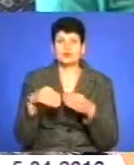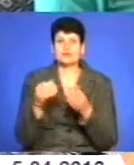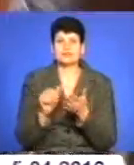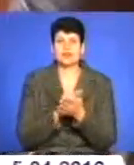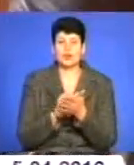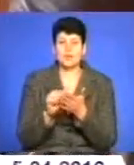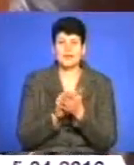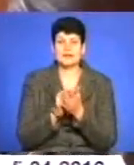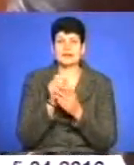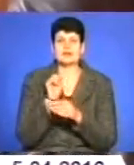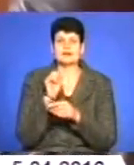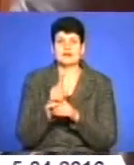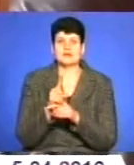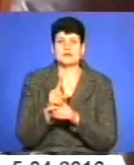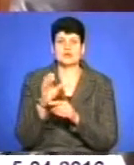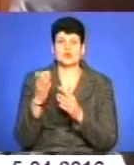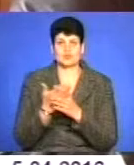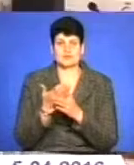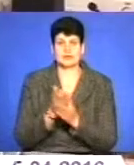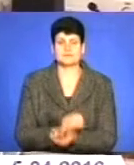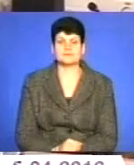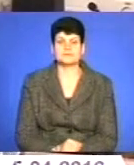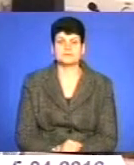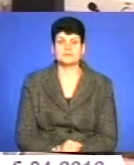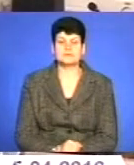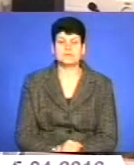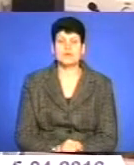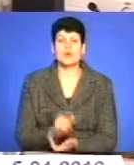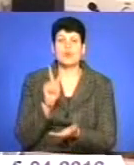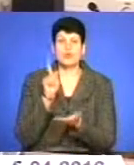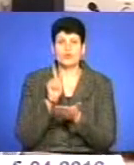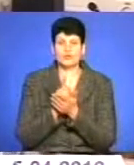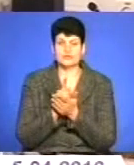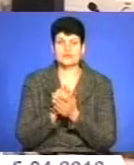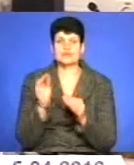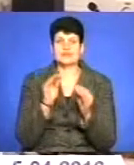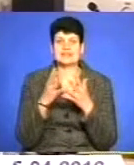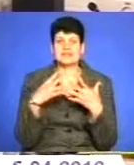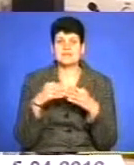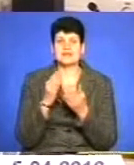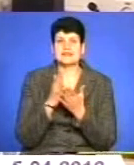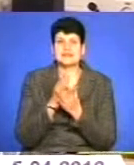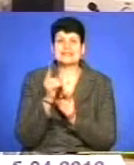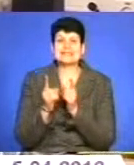на призначення житлової субсидії. Обов'язково, якщо у складі сім'ї відбуваються